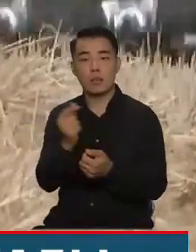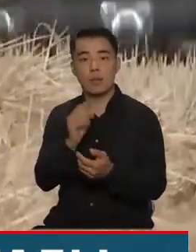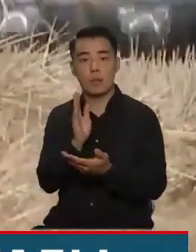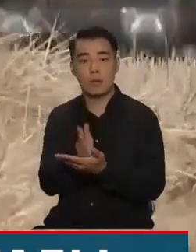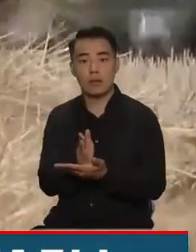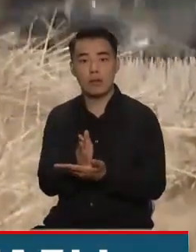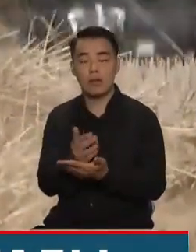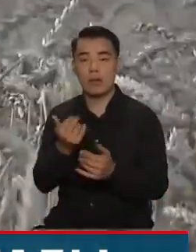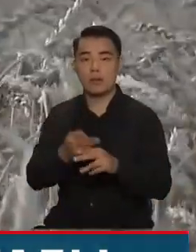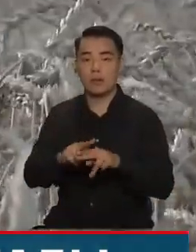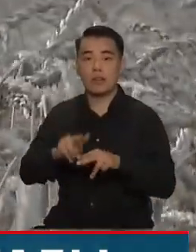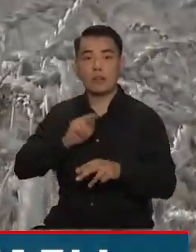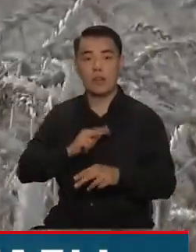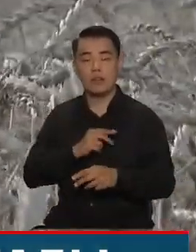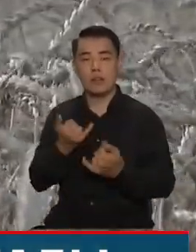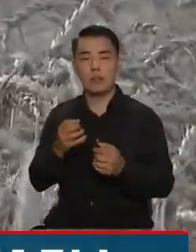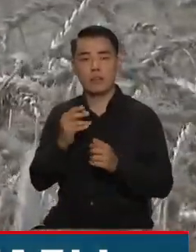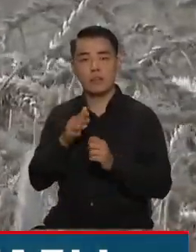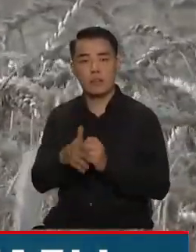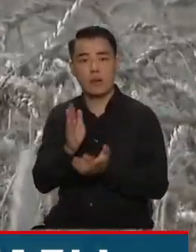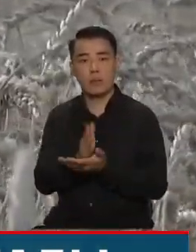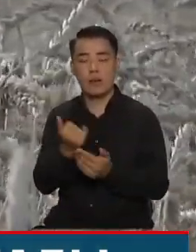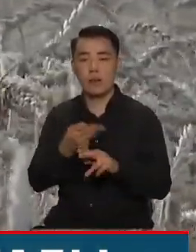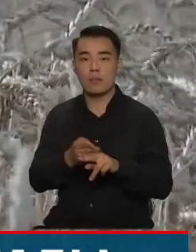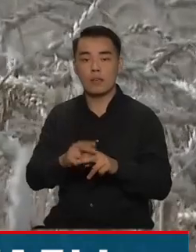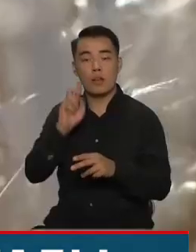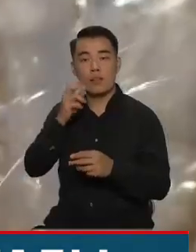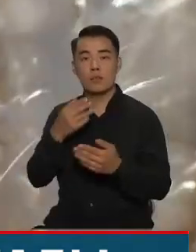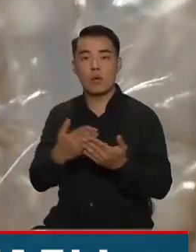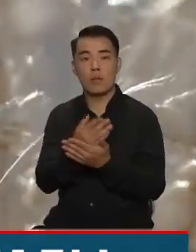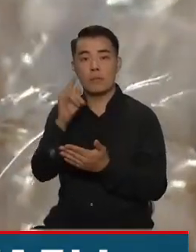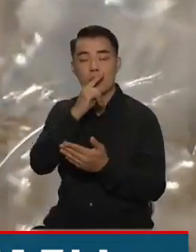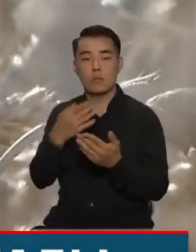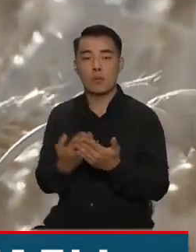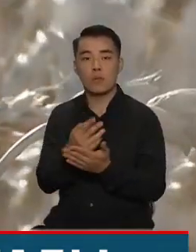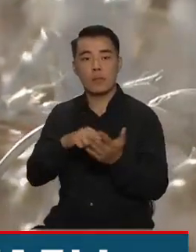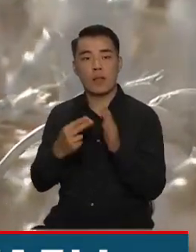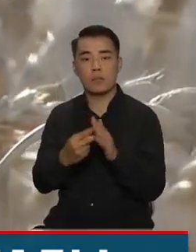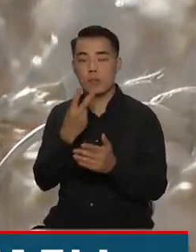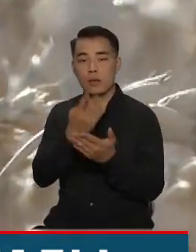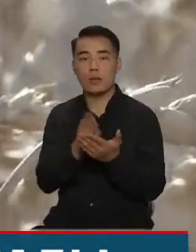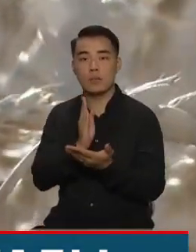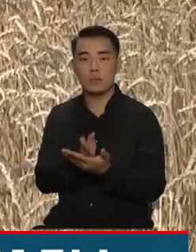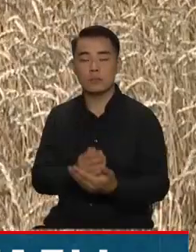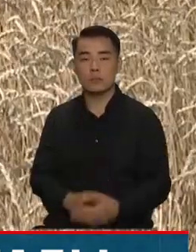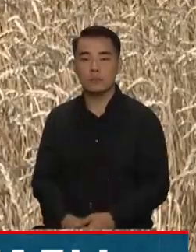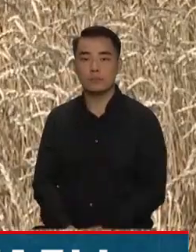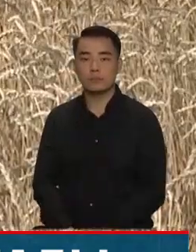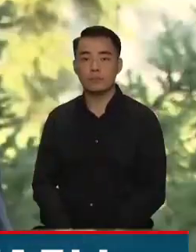керек. Бұлда ақып қызыл шығын, сондықтан жергілікті билік оған қосымша жанар жағар қарастыруда.